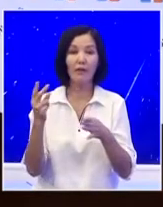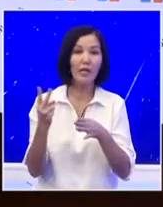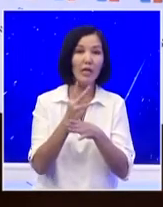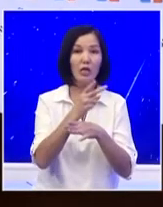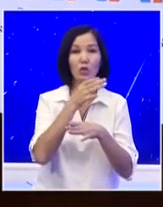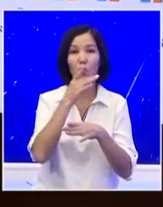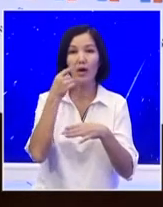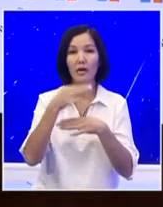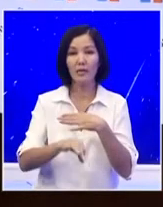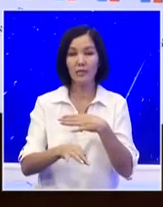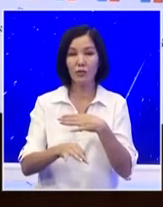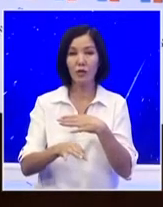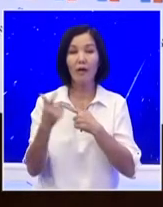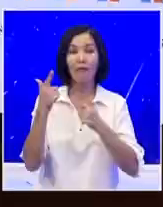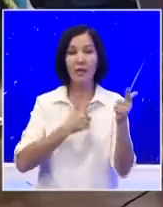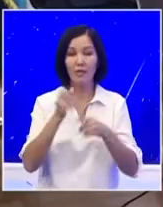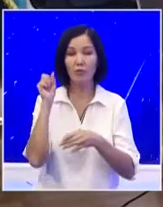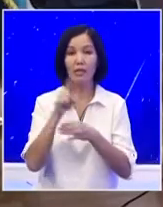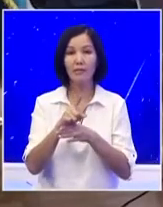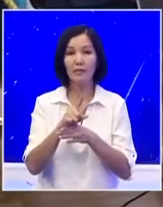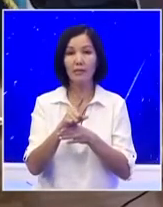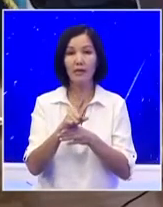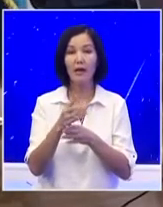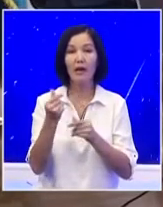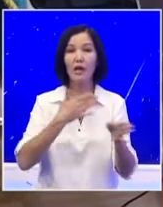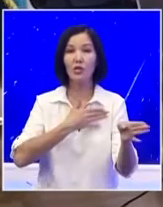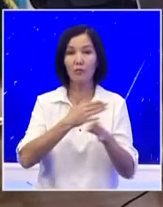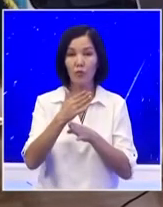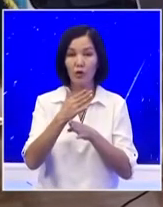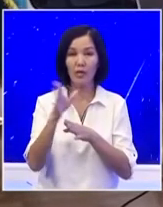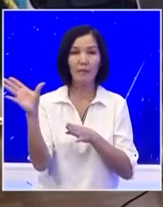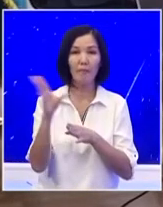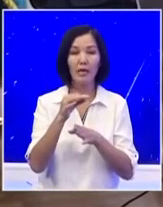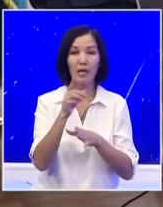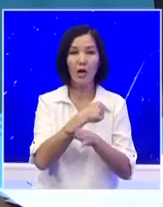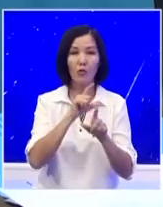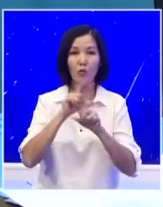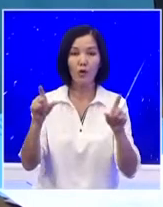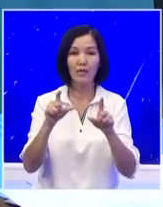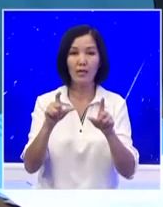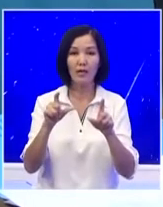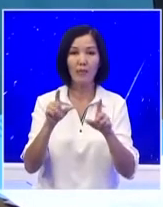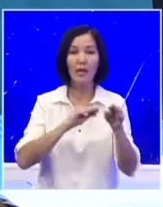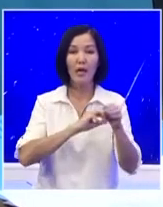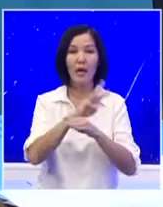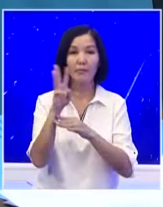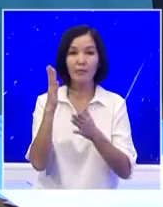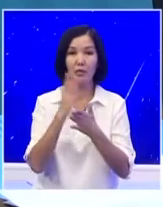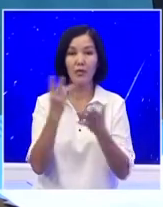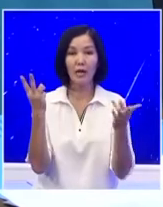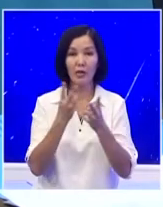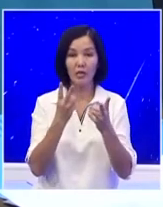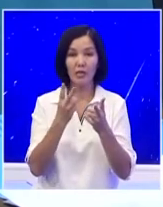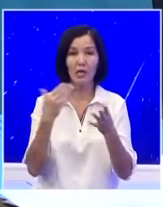толқынына дайындықты қолға алуды тапсырды. Бұл бағытқа тиісті қаржы бөлінген, барлық ауруханалар оттек аппаратымен қамтамасыз ету қажет.